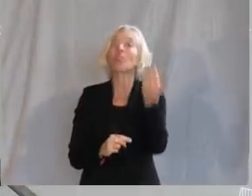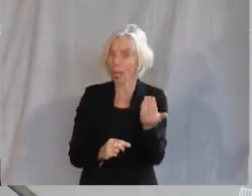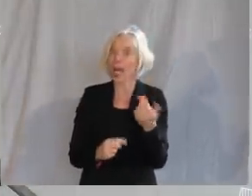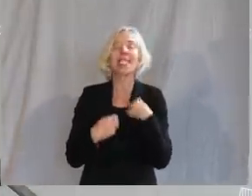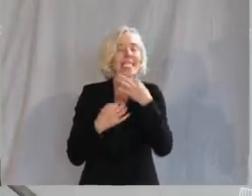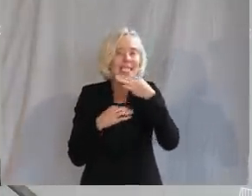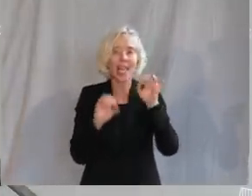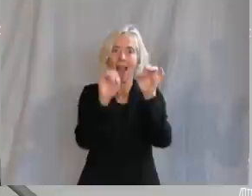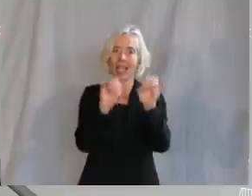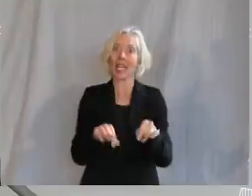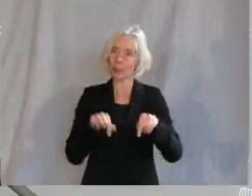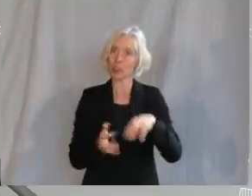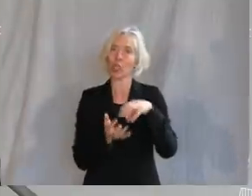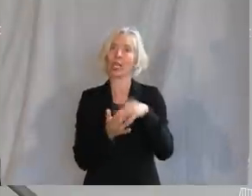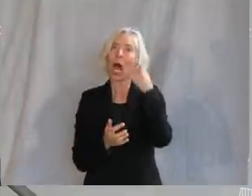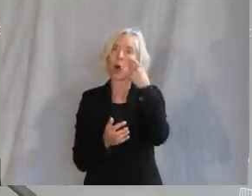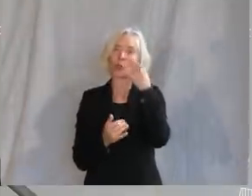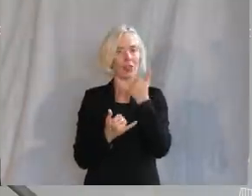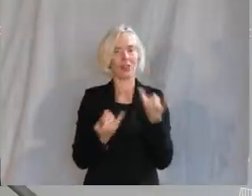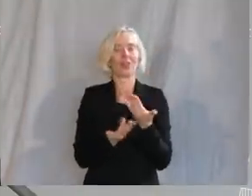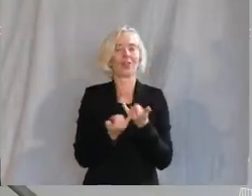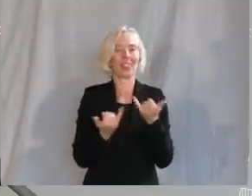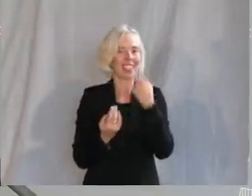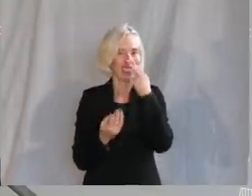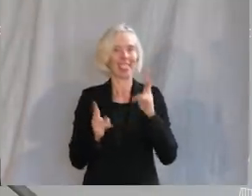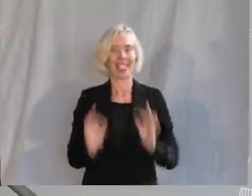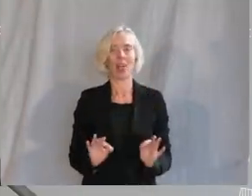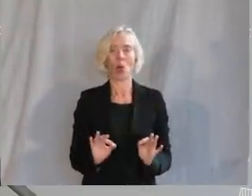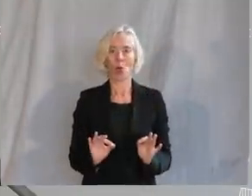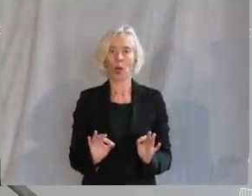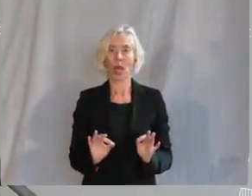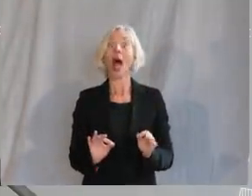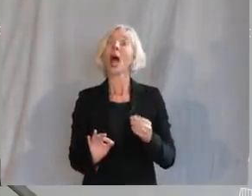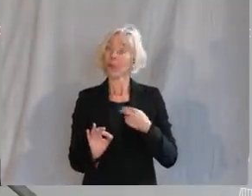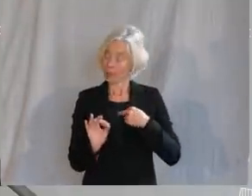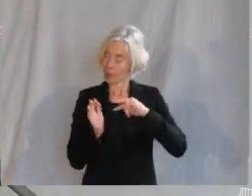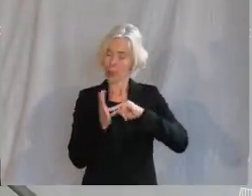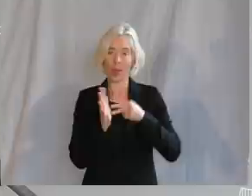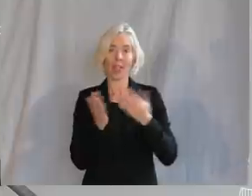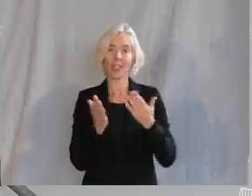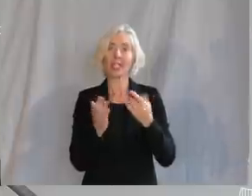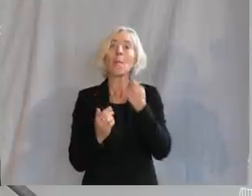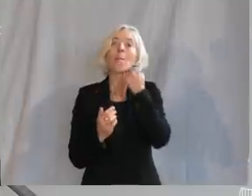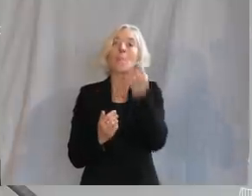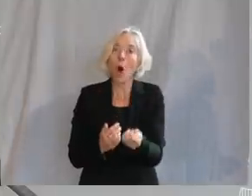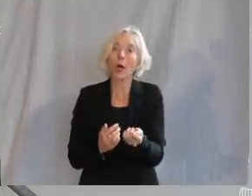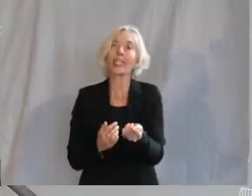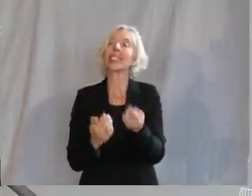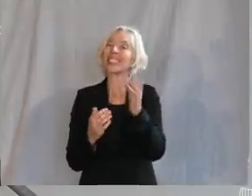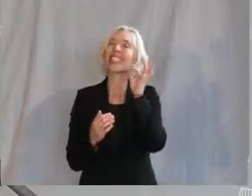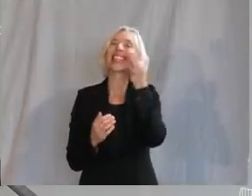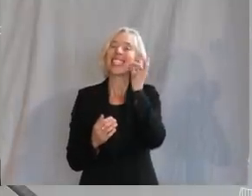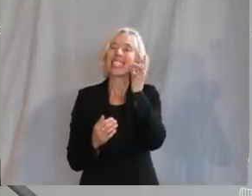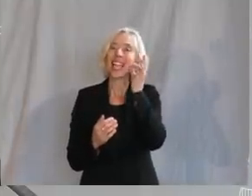ist eine Allgemeinverfügung, die ab Dienstag, dem 13. Oktober um 0 Uhr in